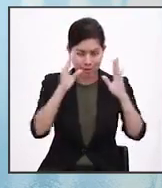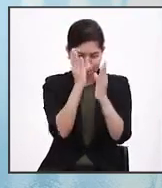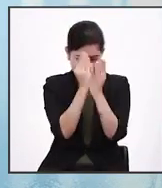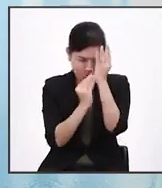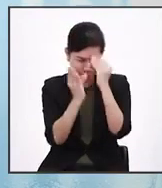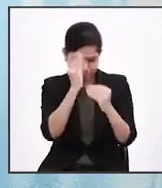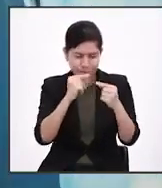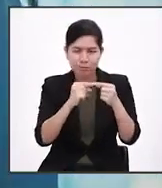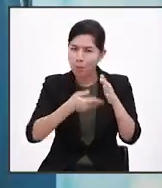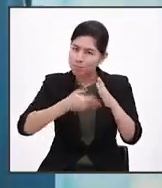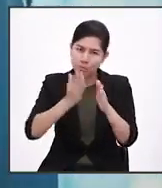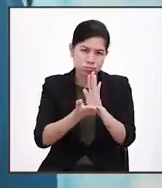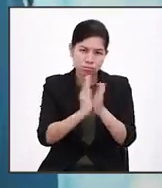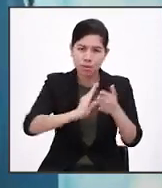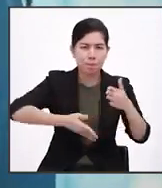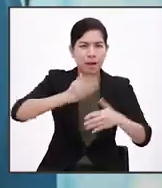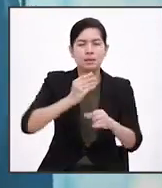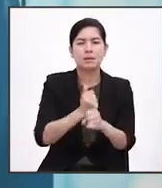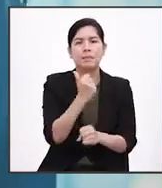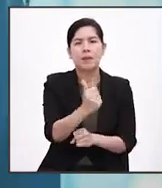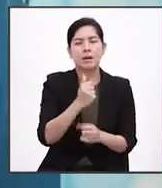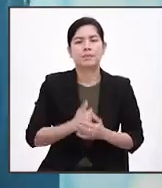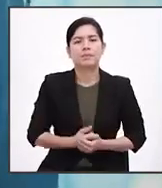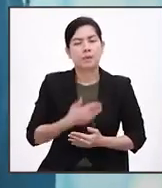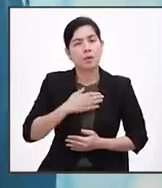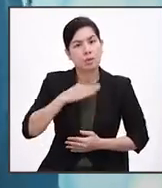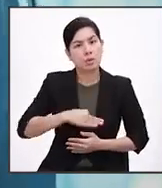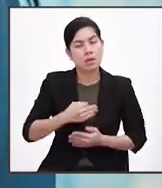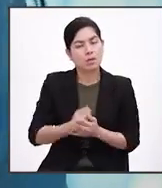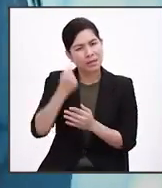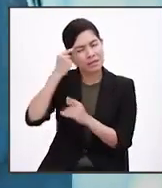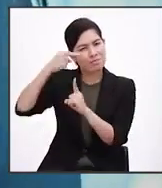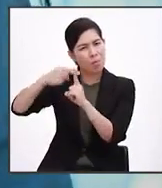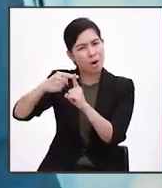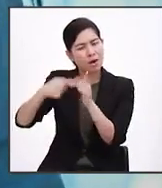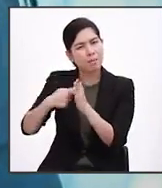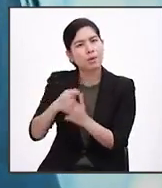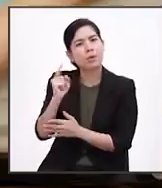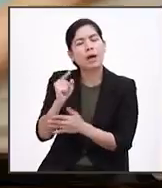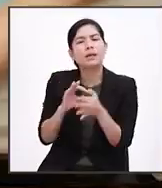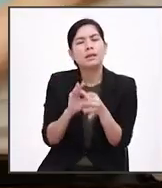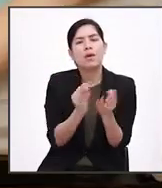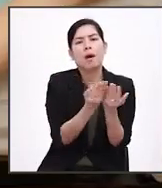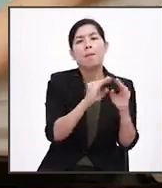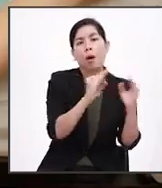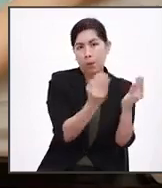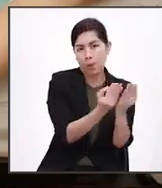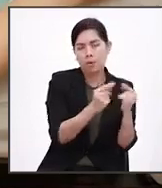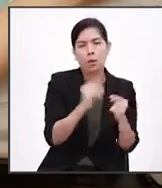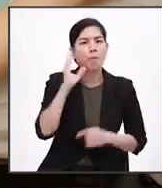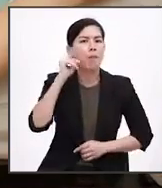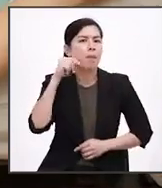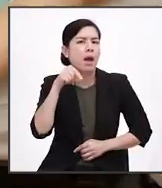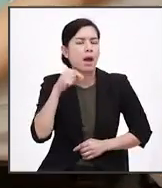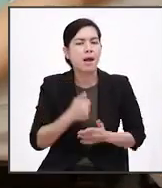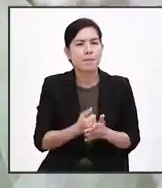าได้จนถึงปัจจุบันทันว่าสิ่งสำคัญของการที่ทำให้ตัวเองเป็นคนคิดบวกได้ทันว่ามาจากการเลี้ยงดูก่อนนะคะเหมือนกับครอบครัวเราไม่ได้ปิดกั้นโอกา